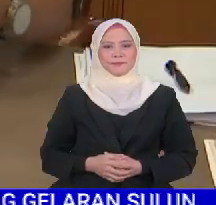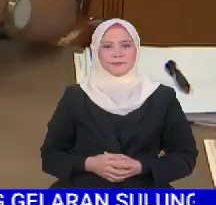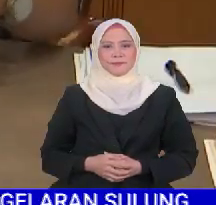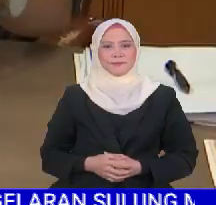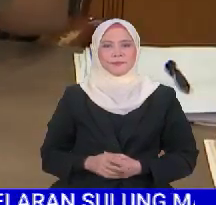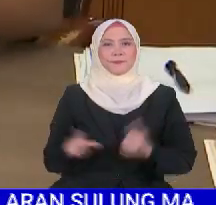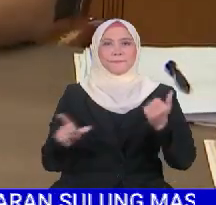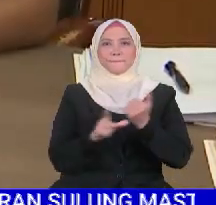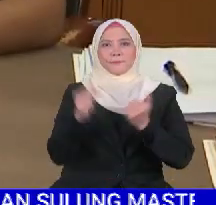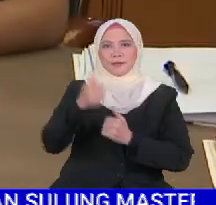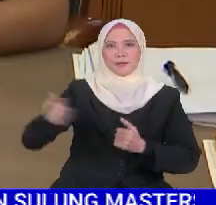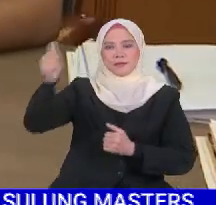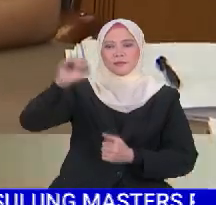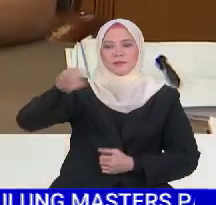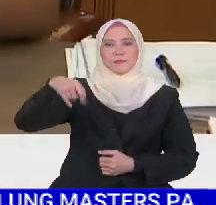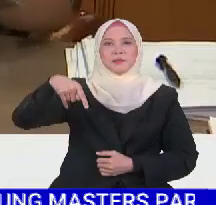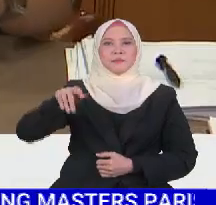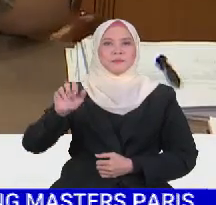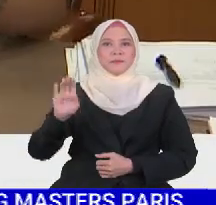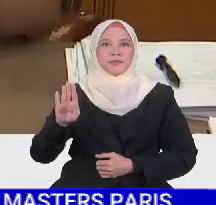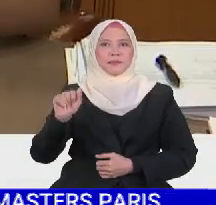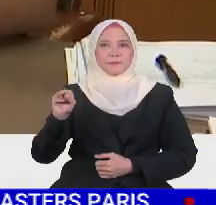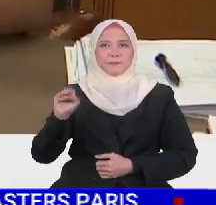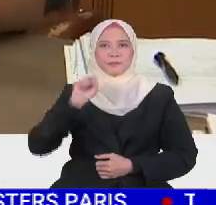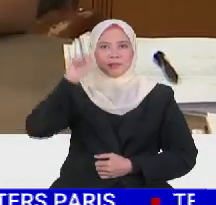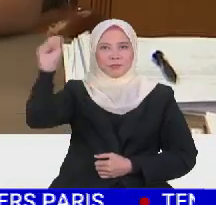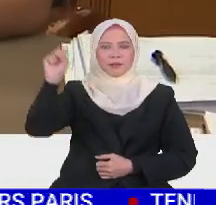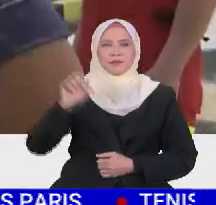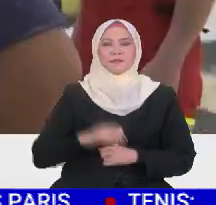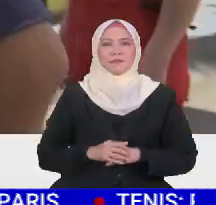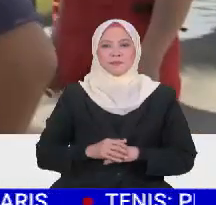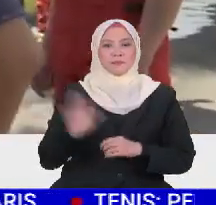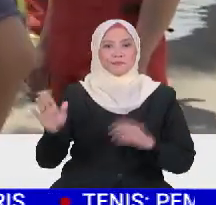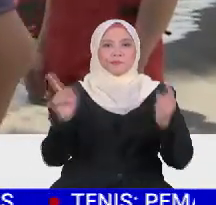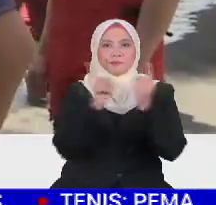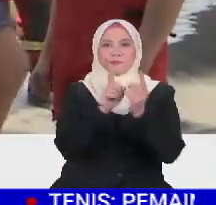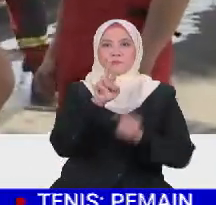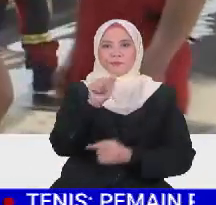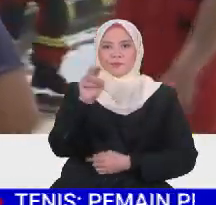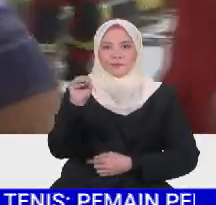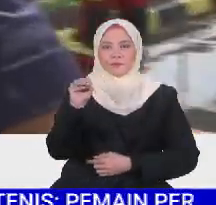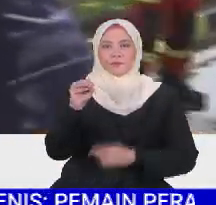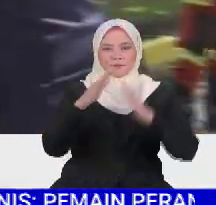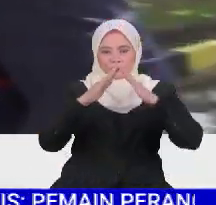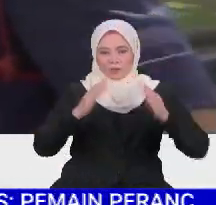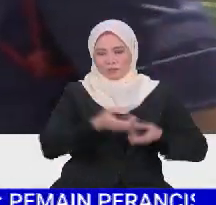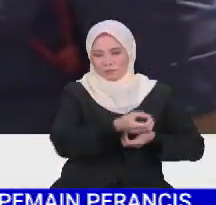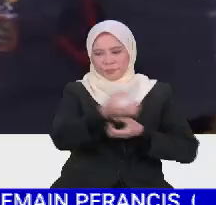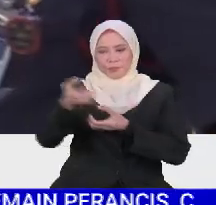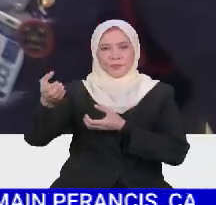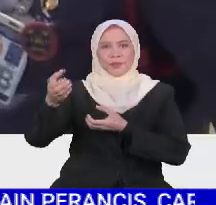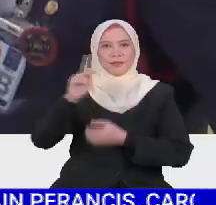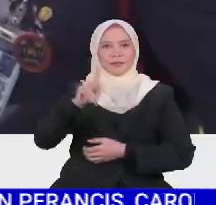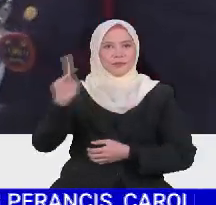timbalan pengarah jbpm Sabah Farhan sufian Burhan ketika ditemui RTM di balai Bomba dan penyelamat lintas